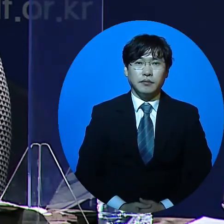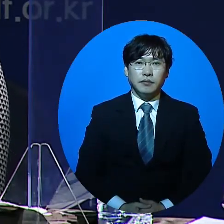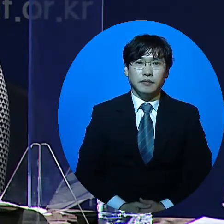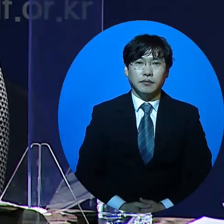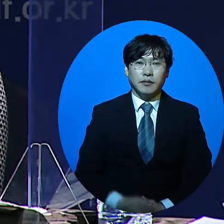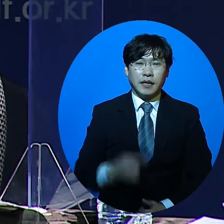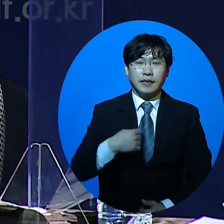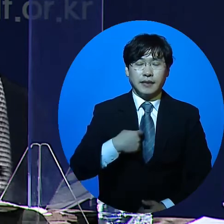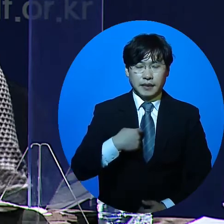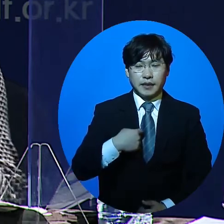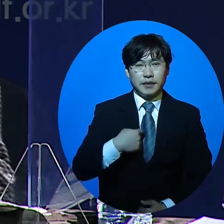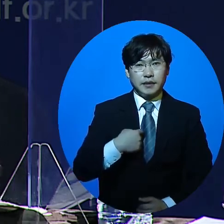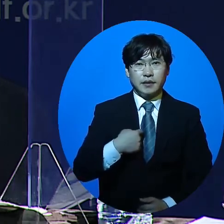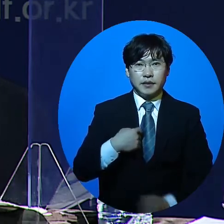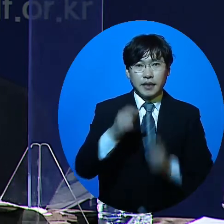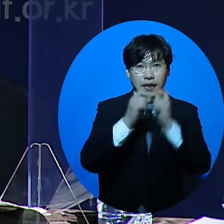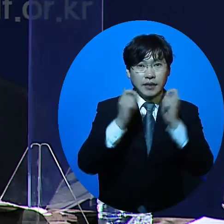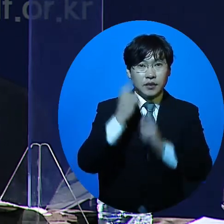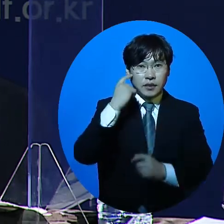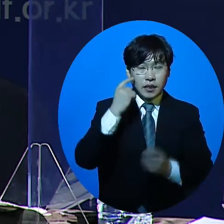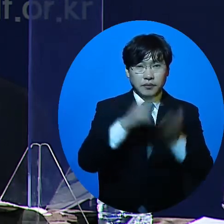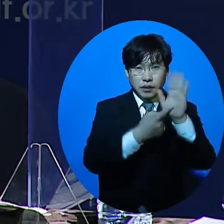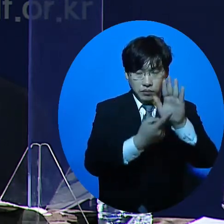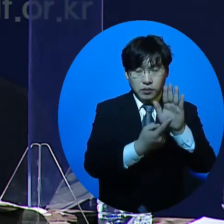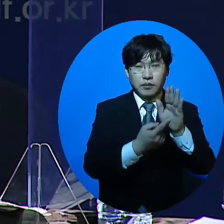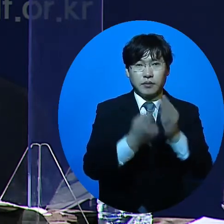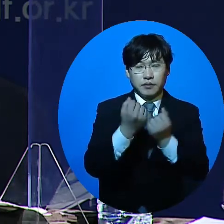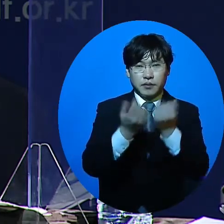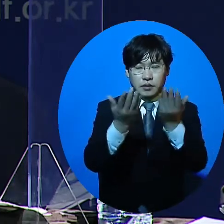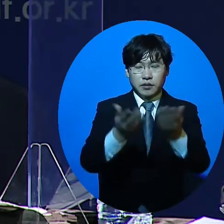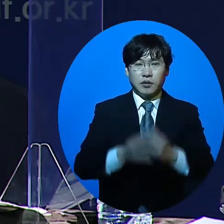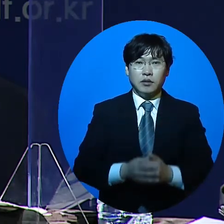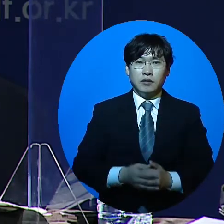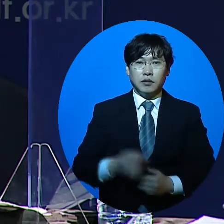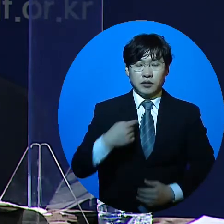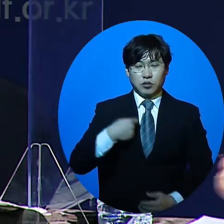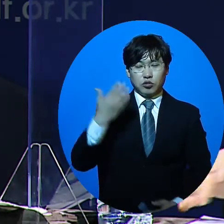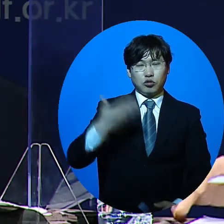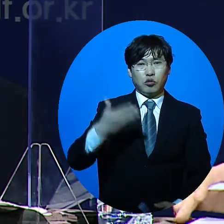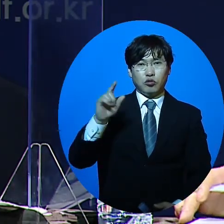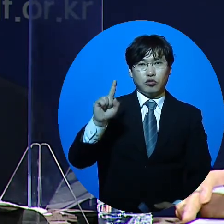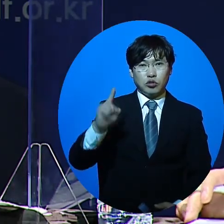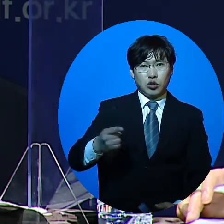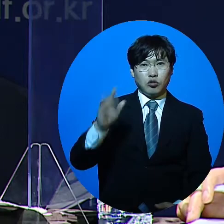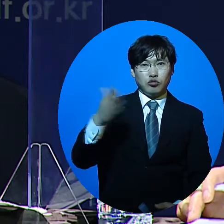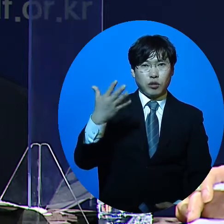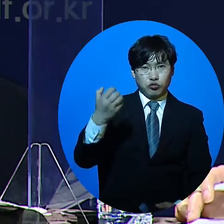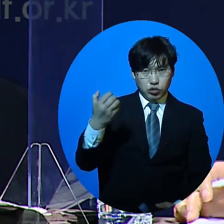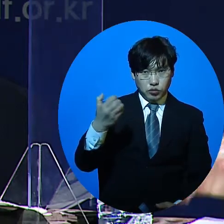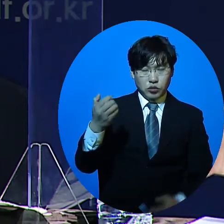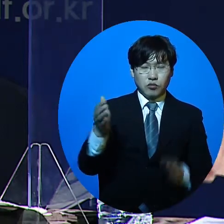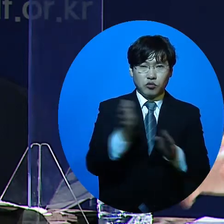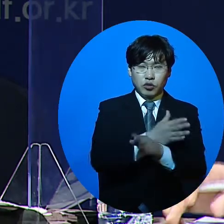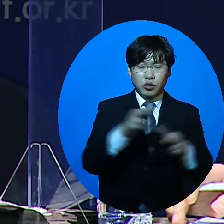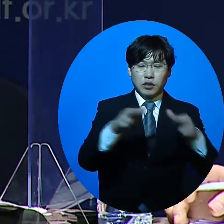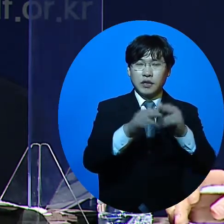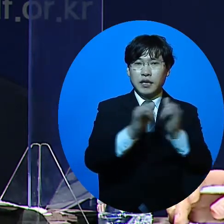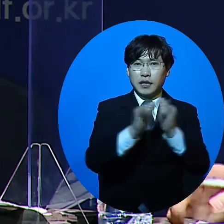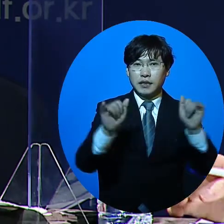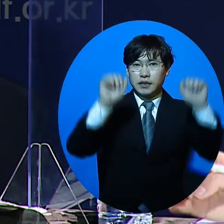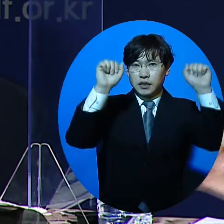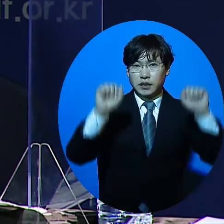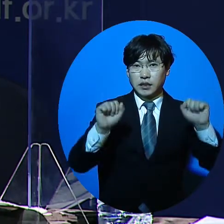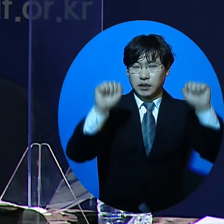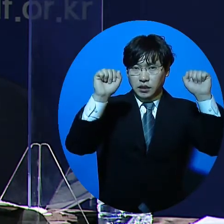잠깐 제 개인적인 경험을 말씀드리자면 저는 90년대 초반부터 장애인